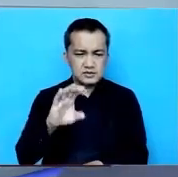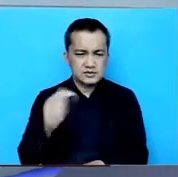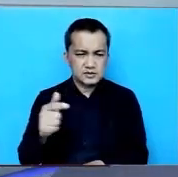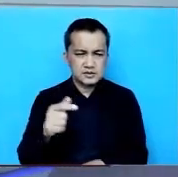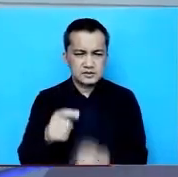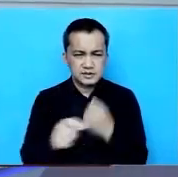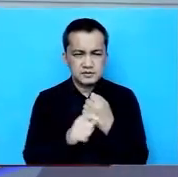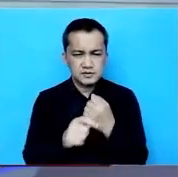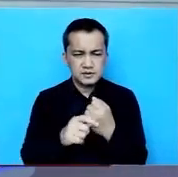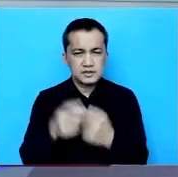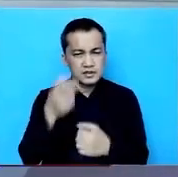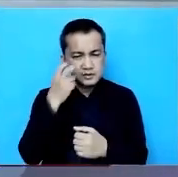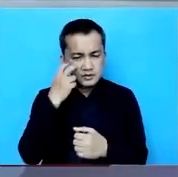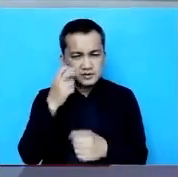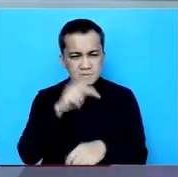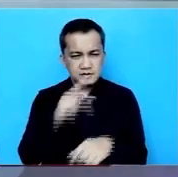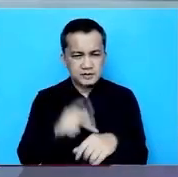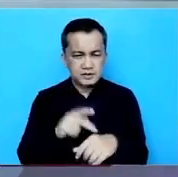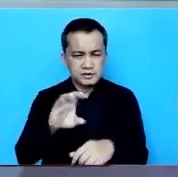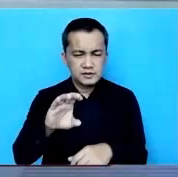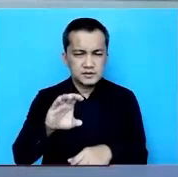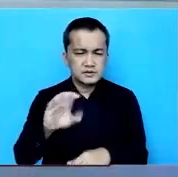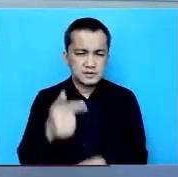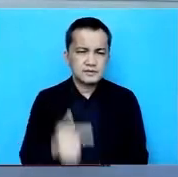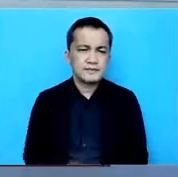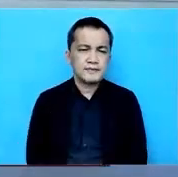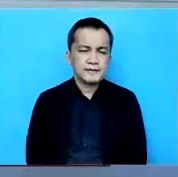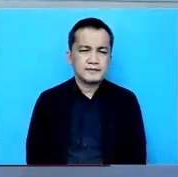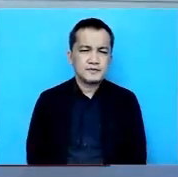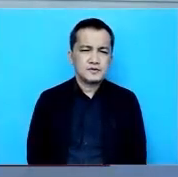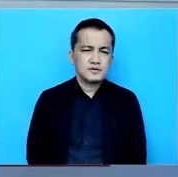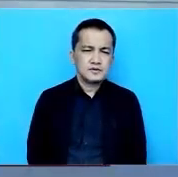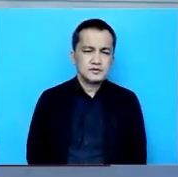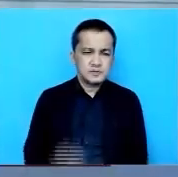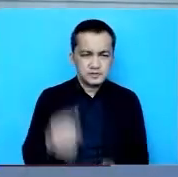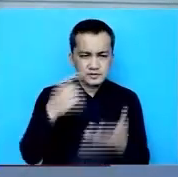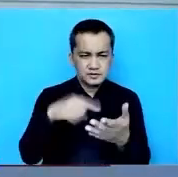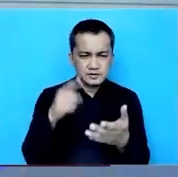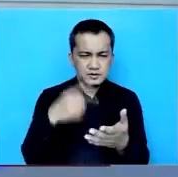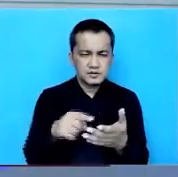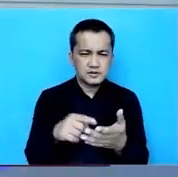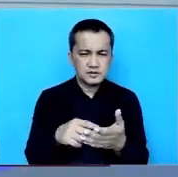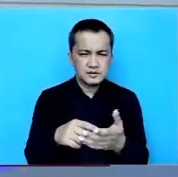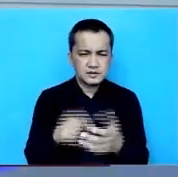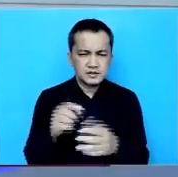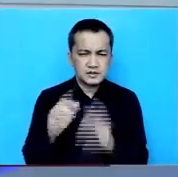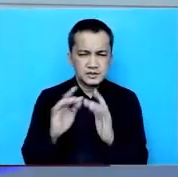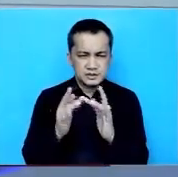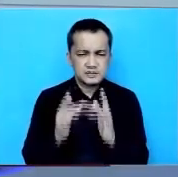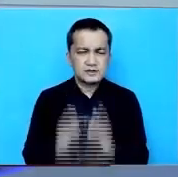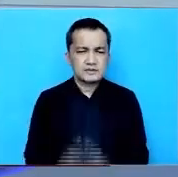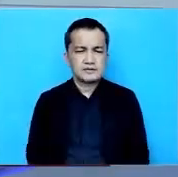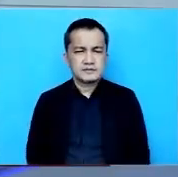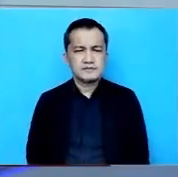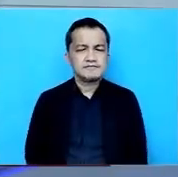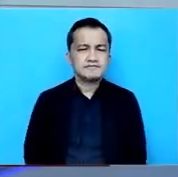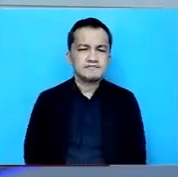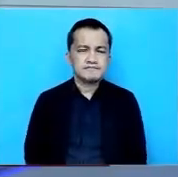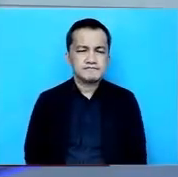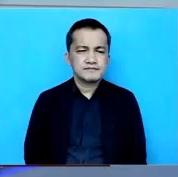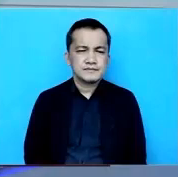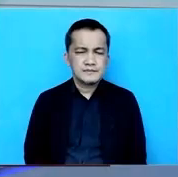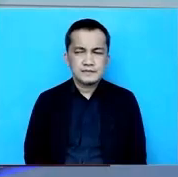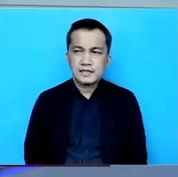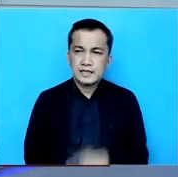nakabulag sa ating Philippine Coast Guard crew. Sinubukan po naming suriin ang mga ito sa internet. Una po, yan